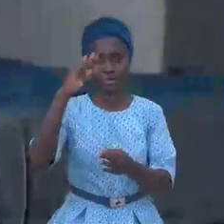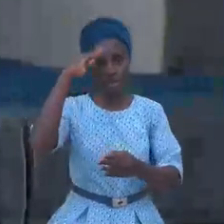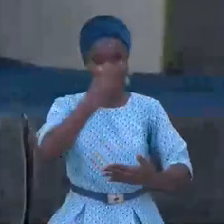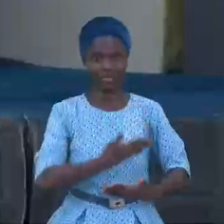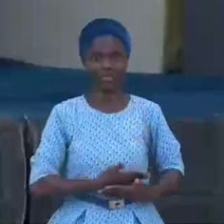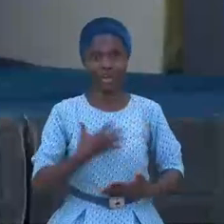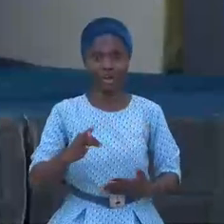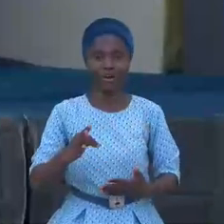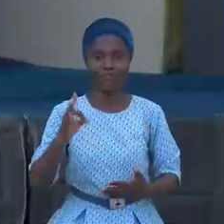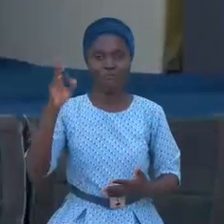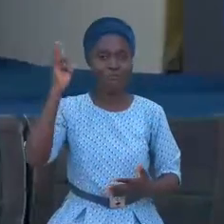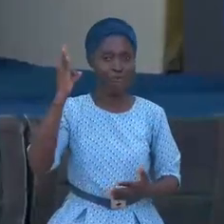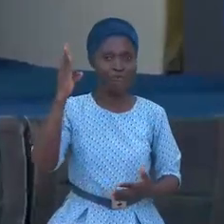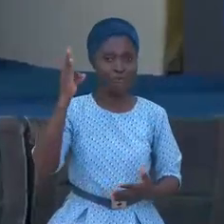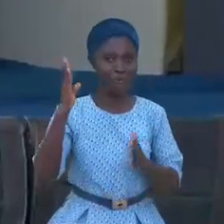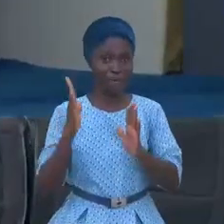de pasteur Koumoué.